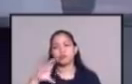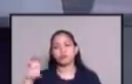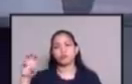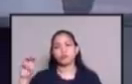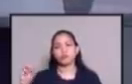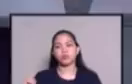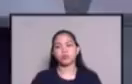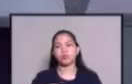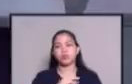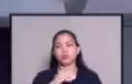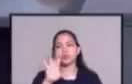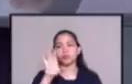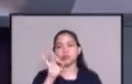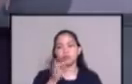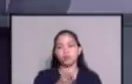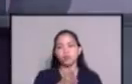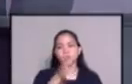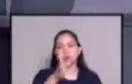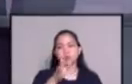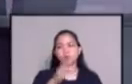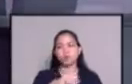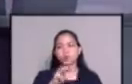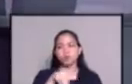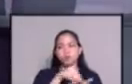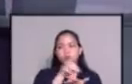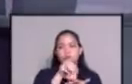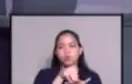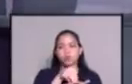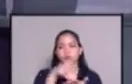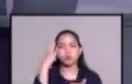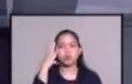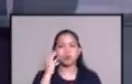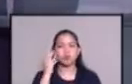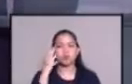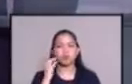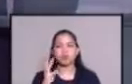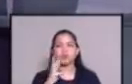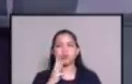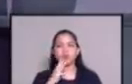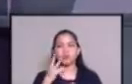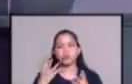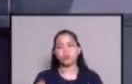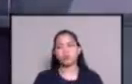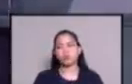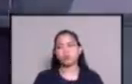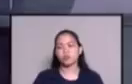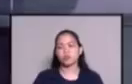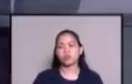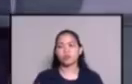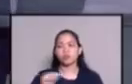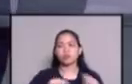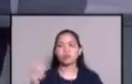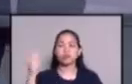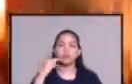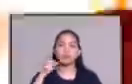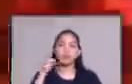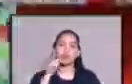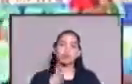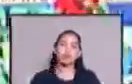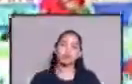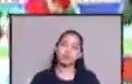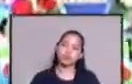Norte. Ang Ocho Diretso naman dumayo sa Mandaluyong na nakararanas ngayon ng water interruption. Umaaksyon si Mian Los Baños.